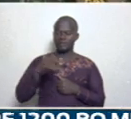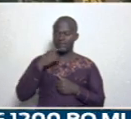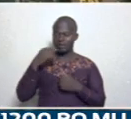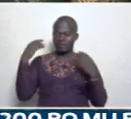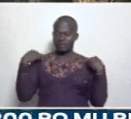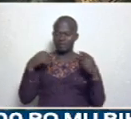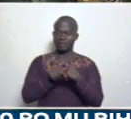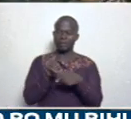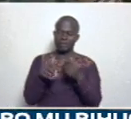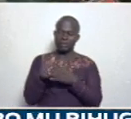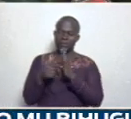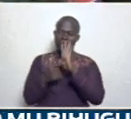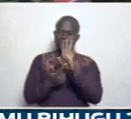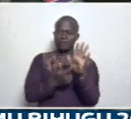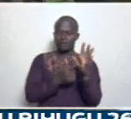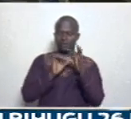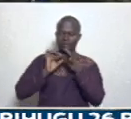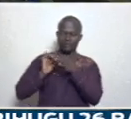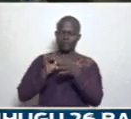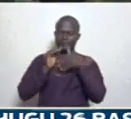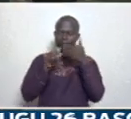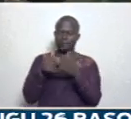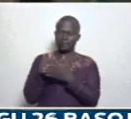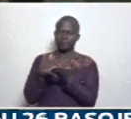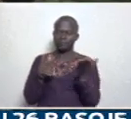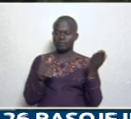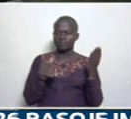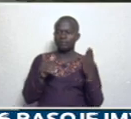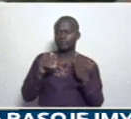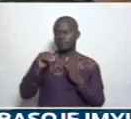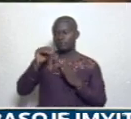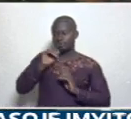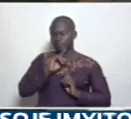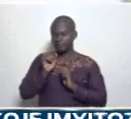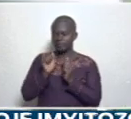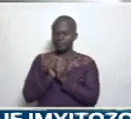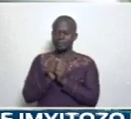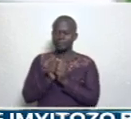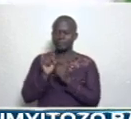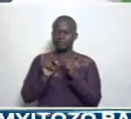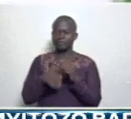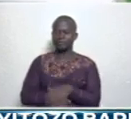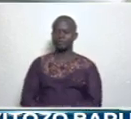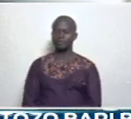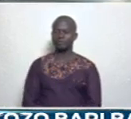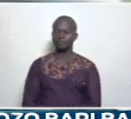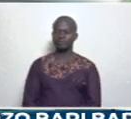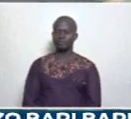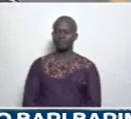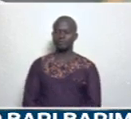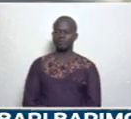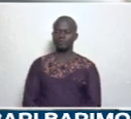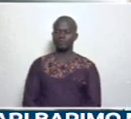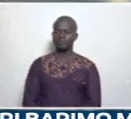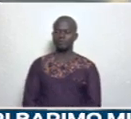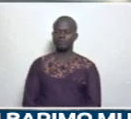imyitozo nk'iyi ari ikimenyetso kigaragaza ubufatanye bw'inzego zirimo iza gisirikare, iza polisi n'abasivile. The partnership that has to happen between